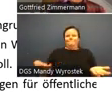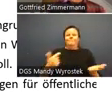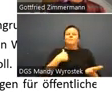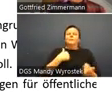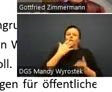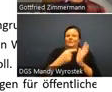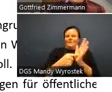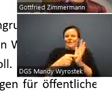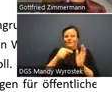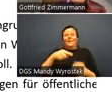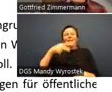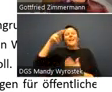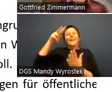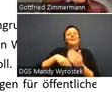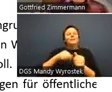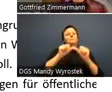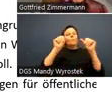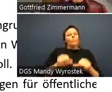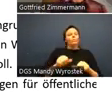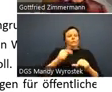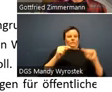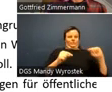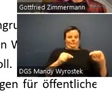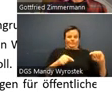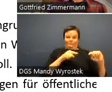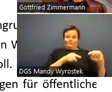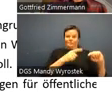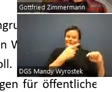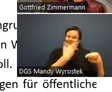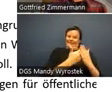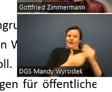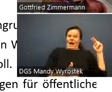muss, verschiedene Einstellungen der Darstellung ändern kann. Zum